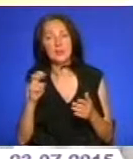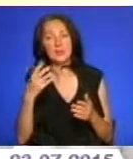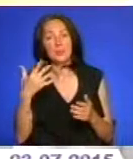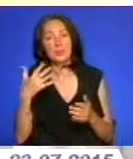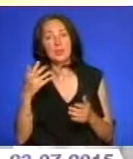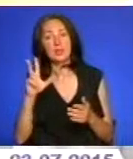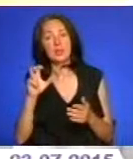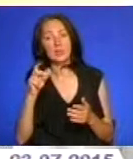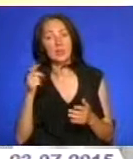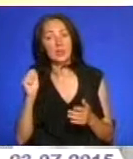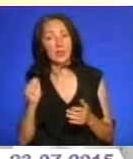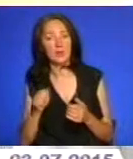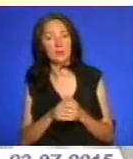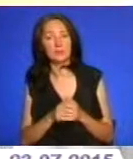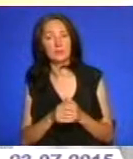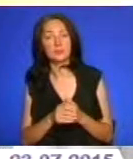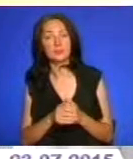250-300 гривень.